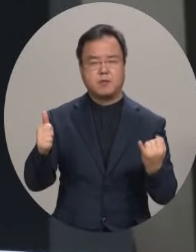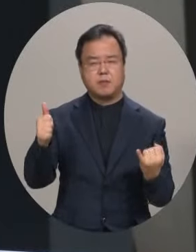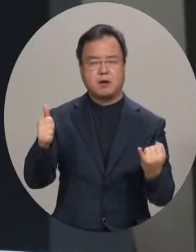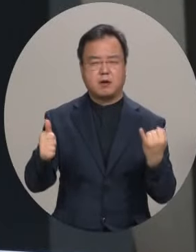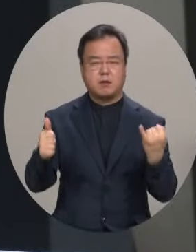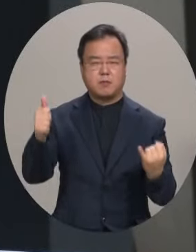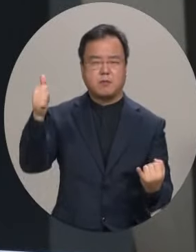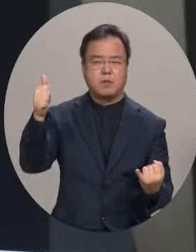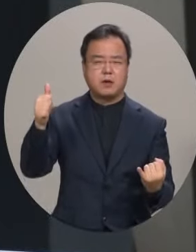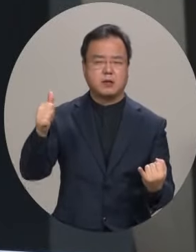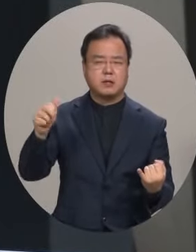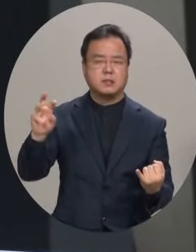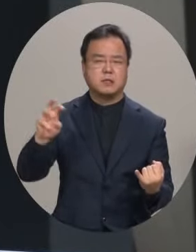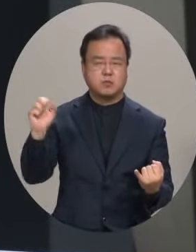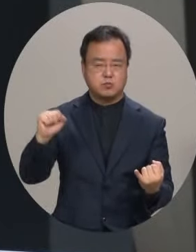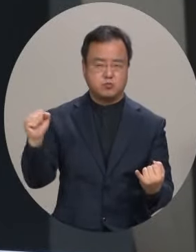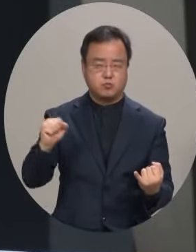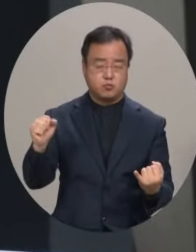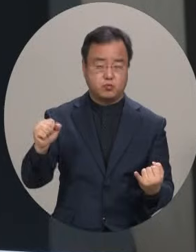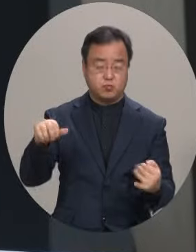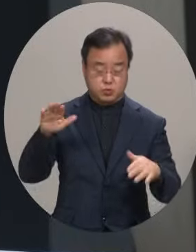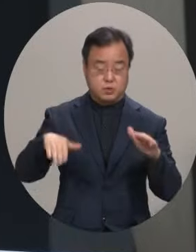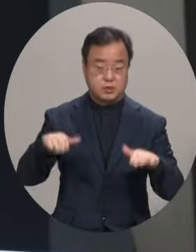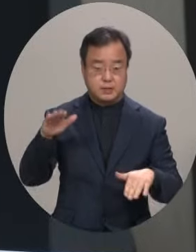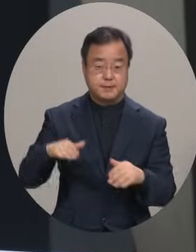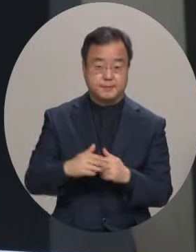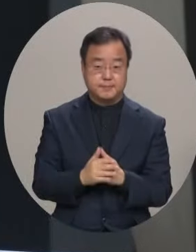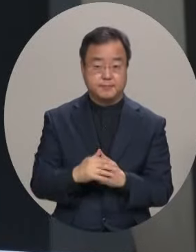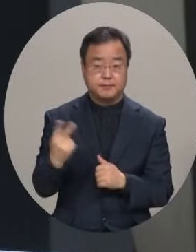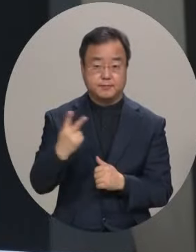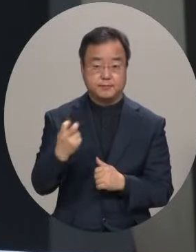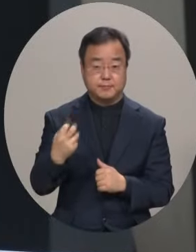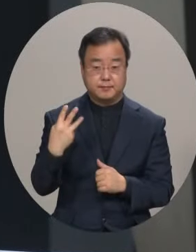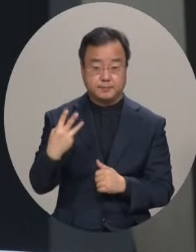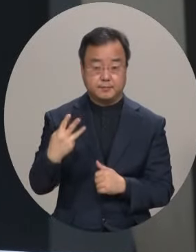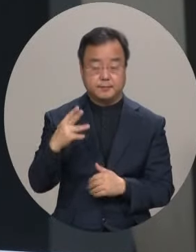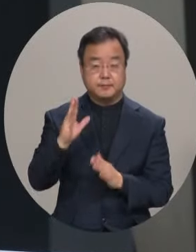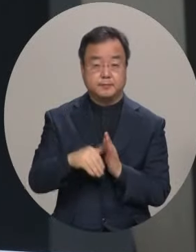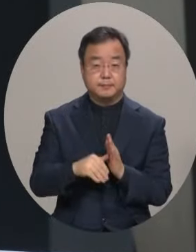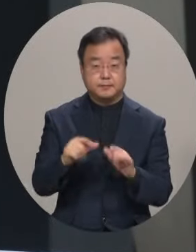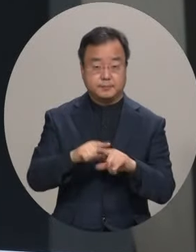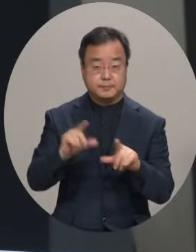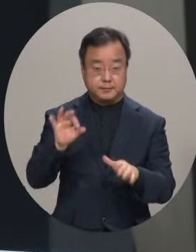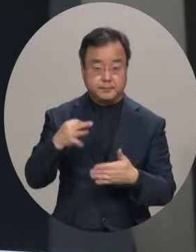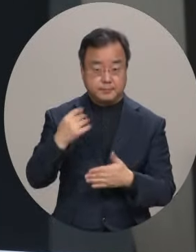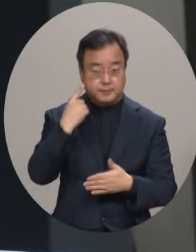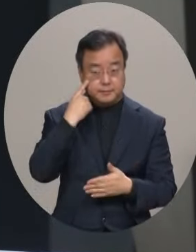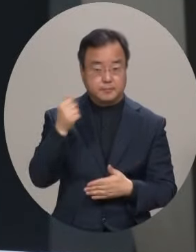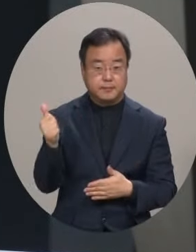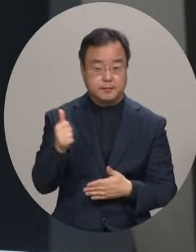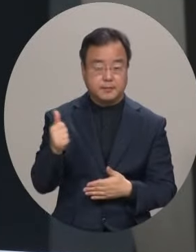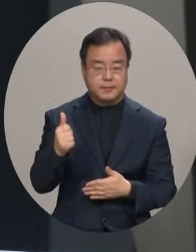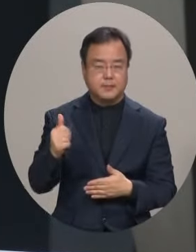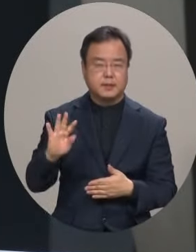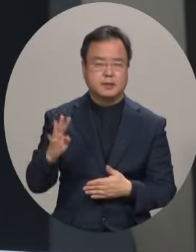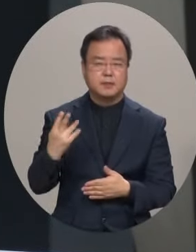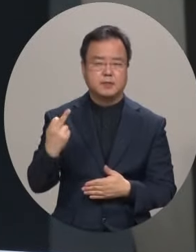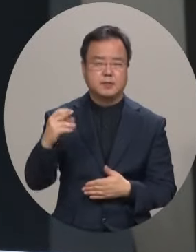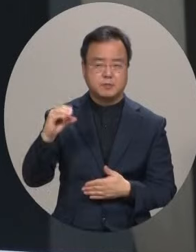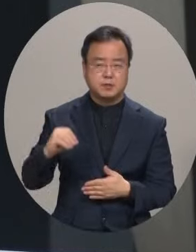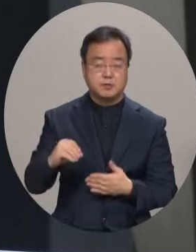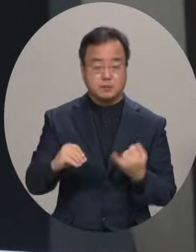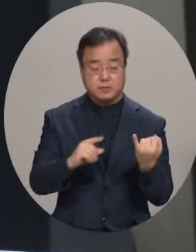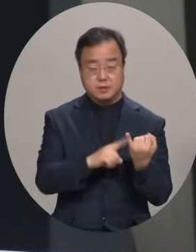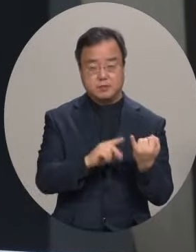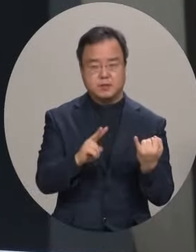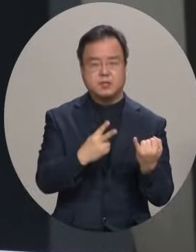정도의 차이가 나타나고 있습니다 어 2023년도 평균 임금을 보면 남자는 412만 원 여자는